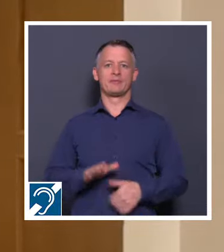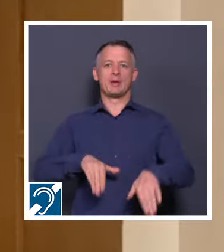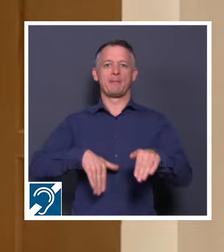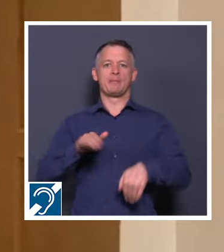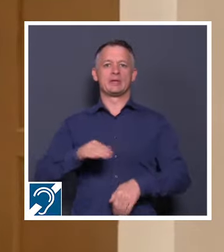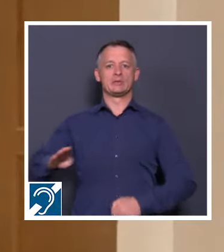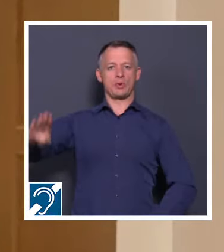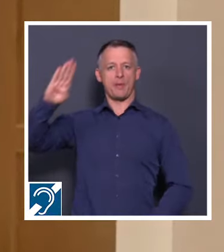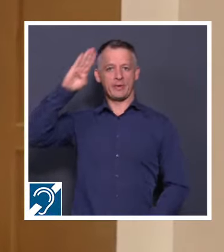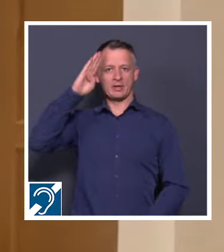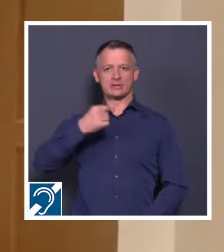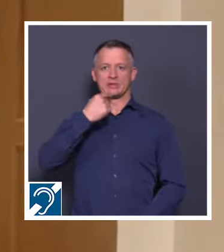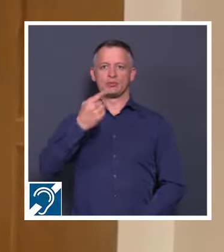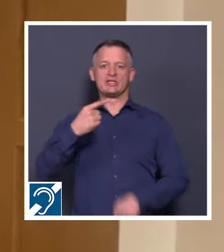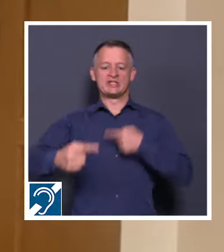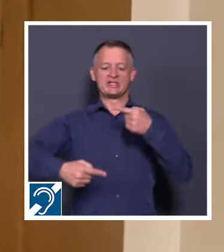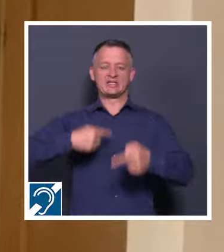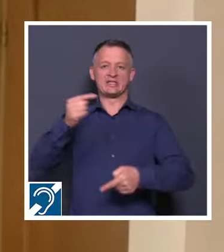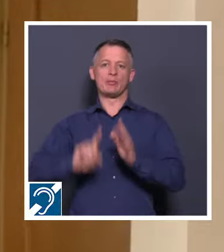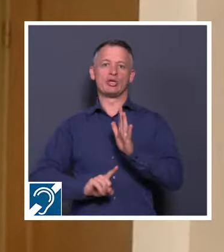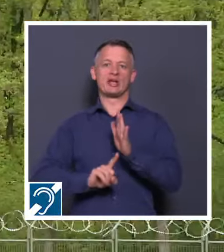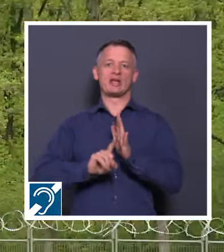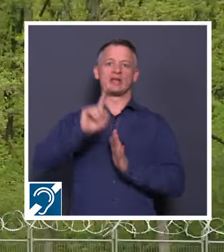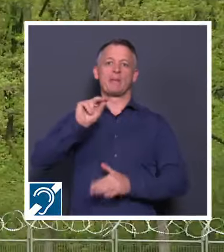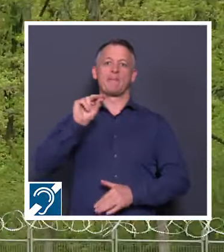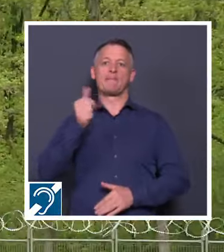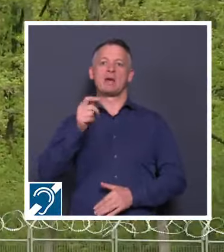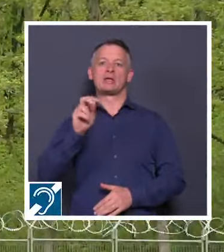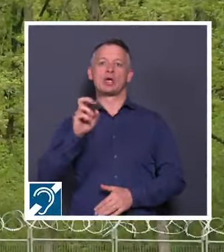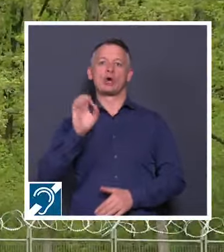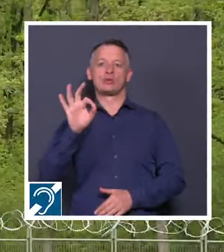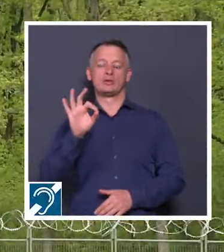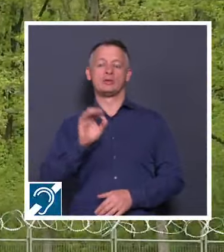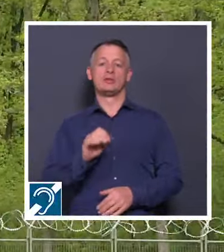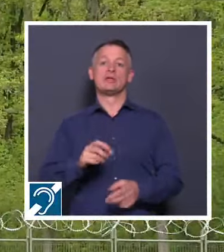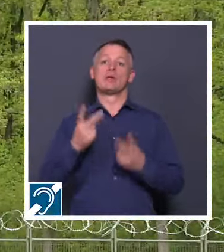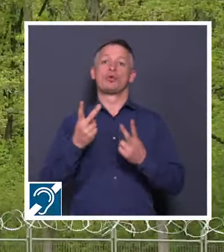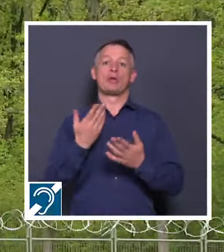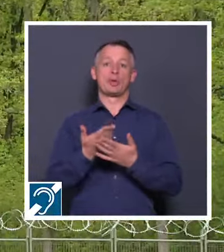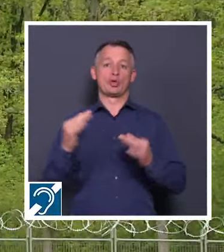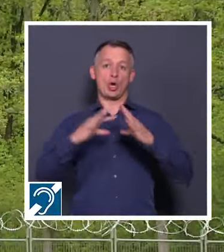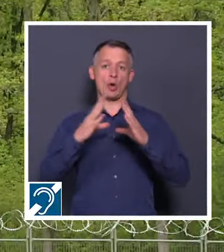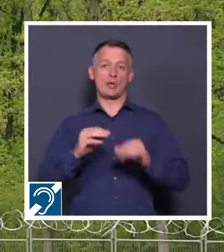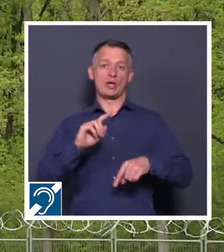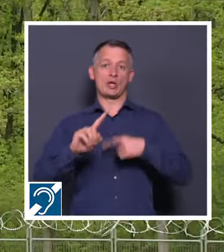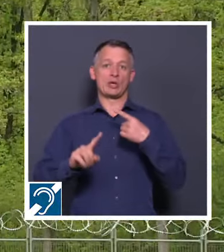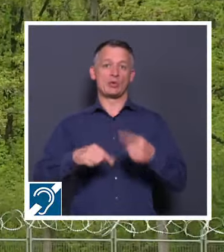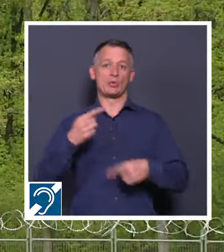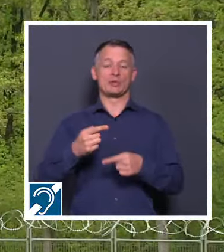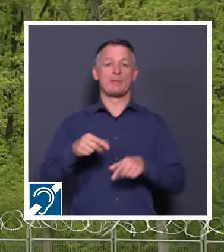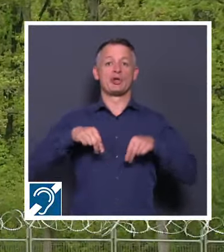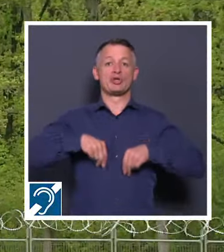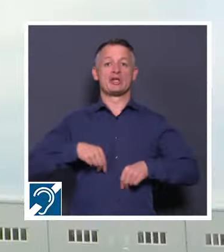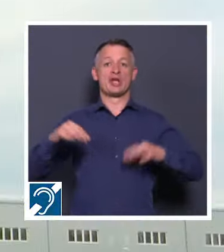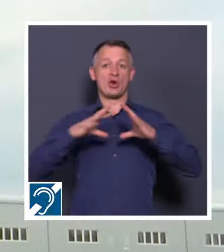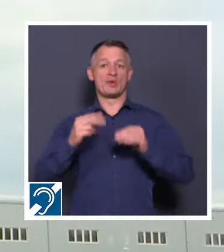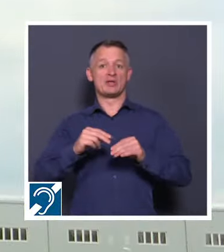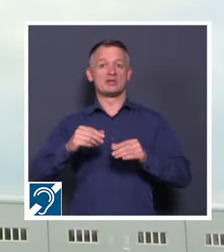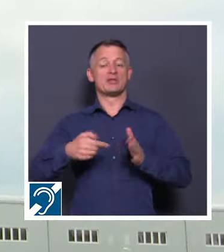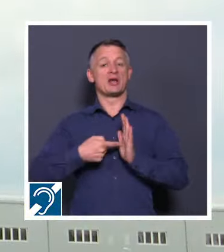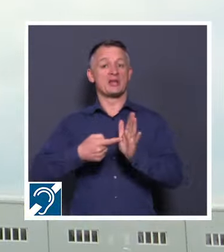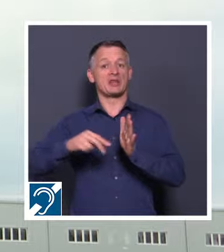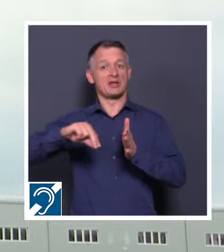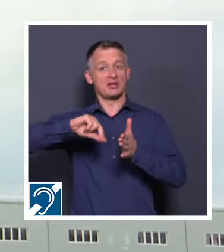Ministrul Apărării spune că sistemul de rachete Patriot este indispensabil pentru România. Asta după ce președintele Iohannis a arătat deschis să